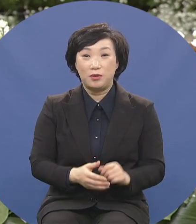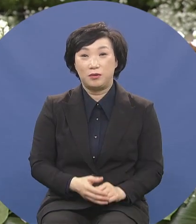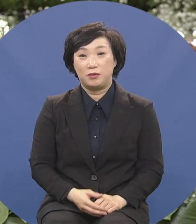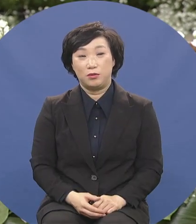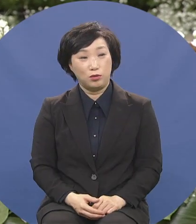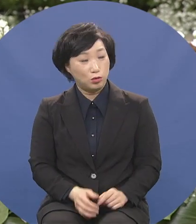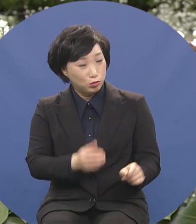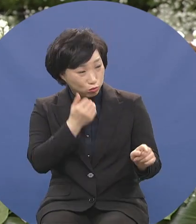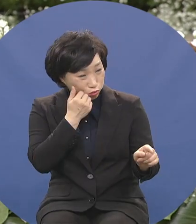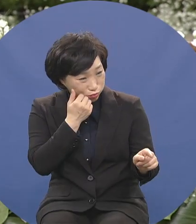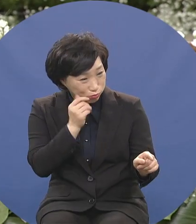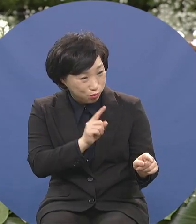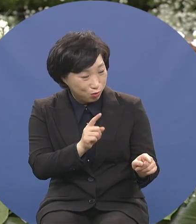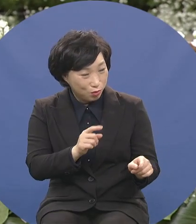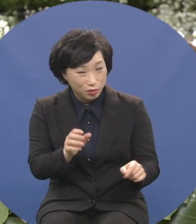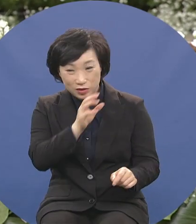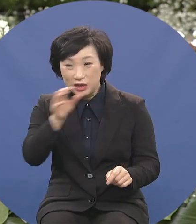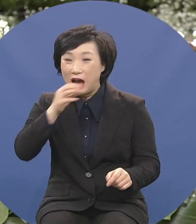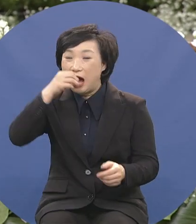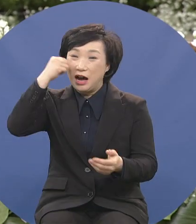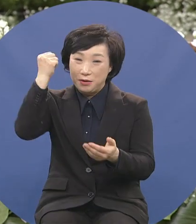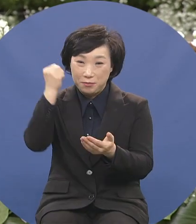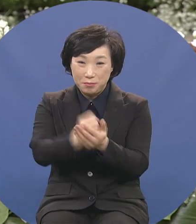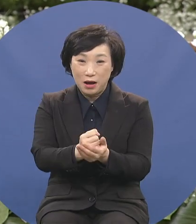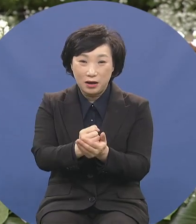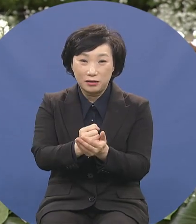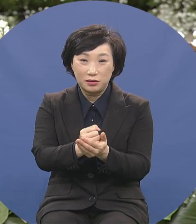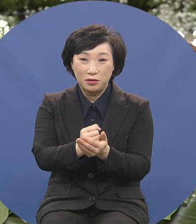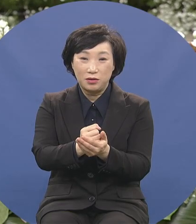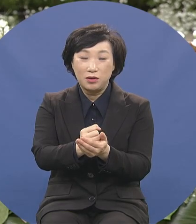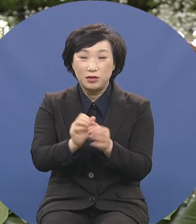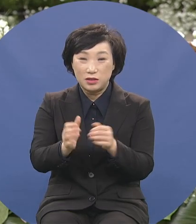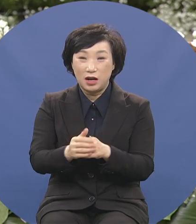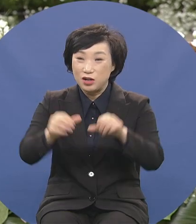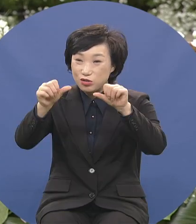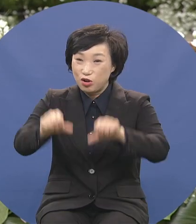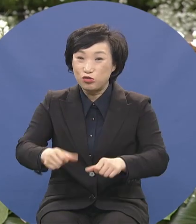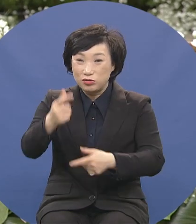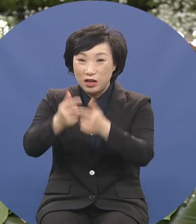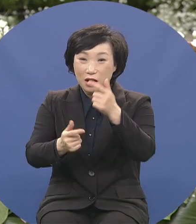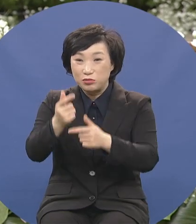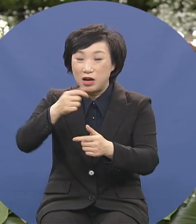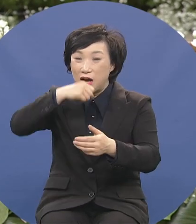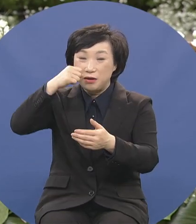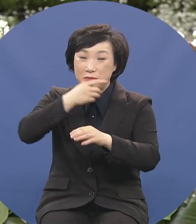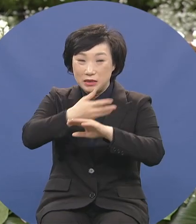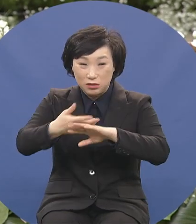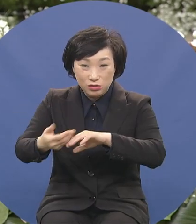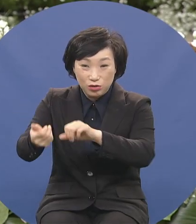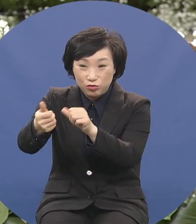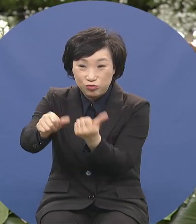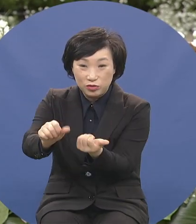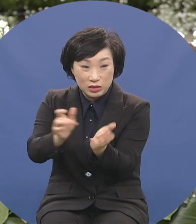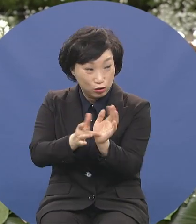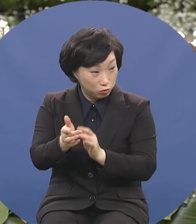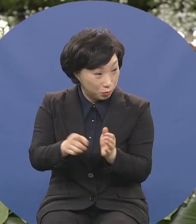두 사람들 십자가에 달려서 저주의 나무에서 피 흘려 죽은